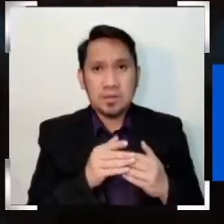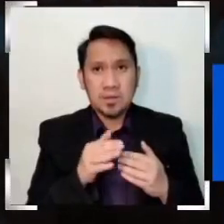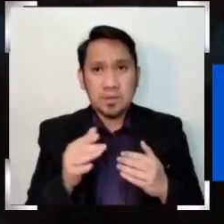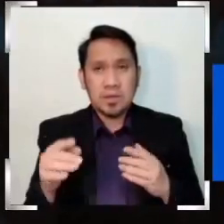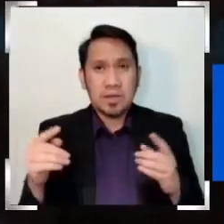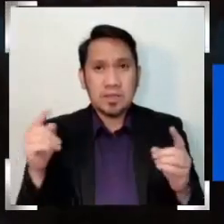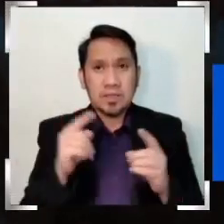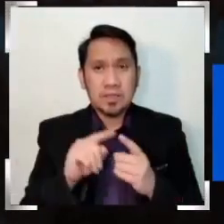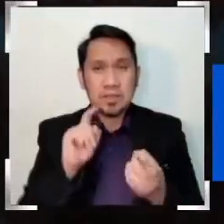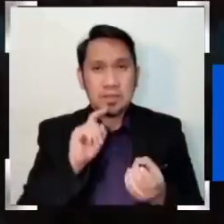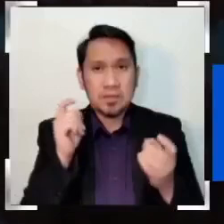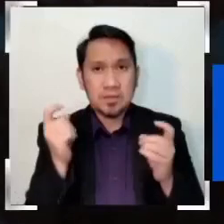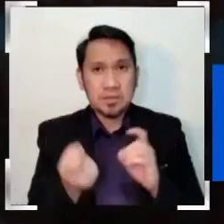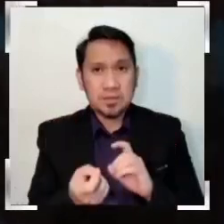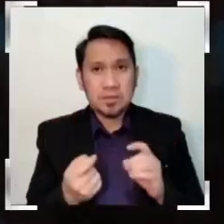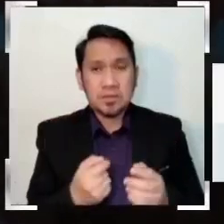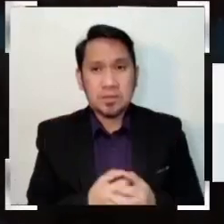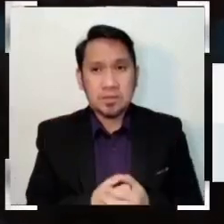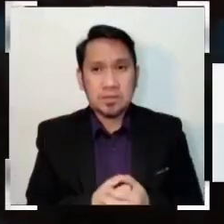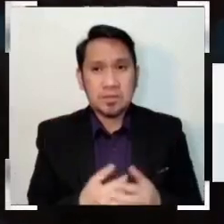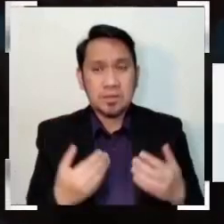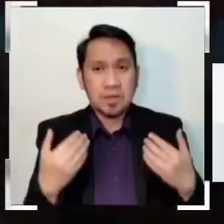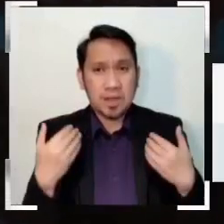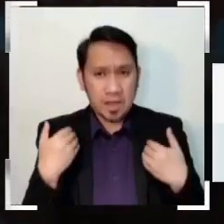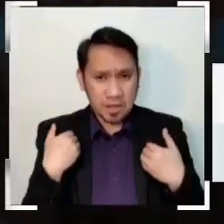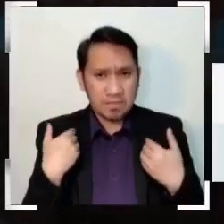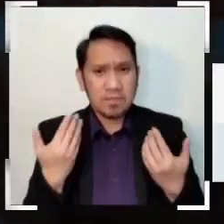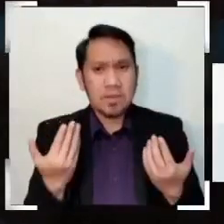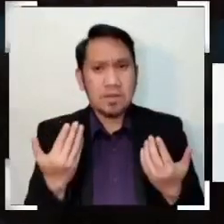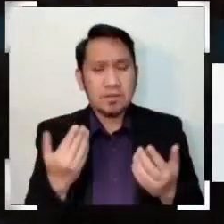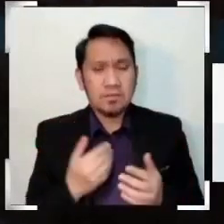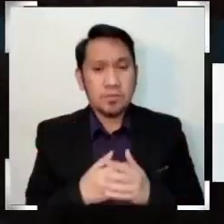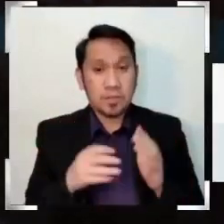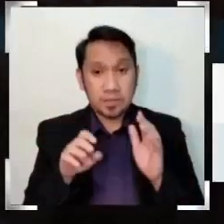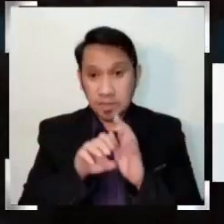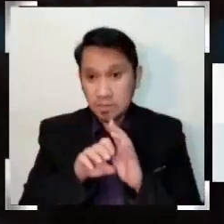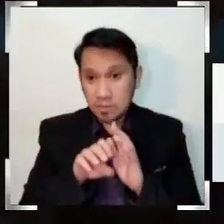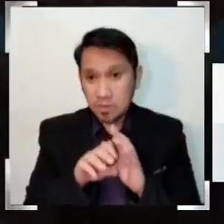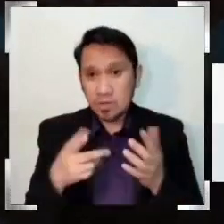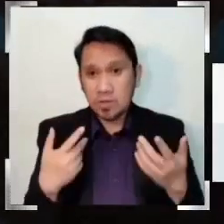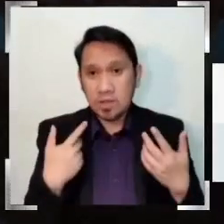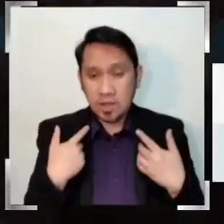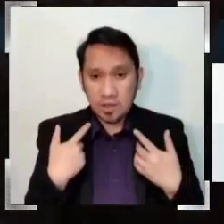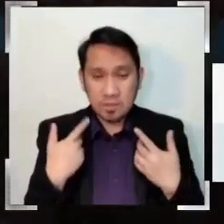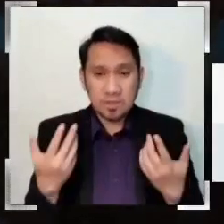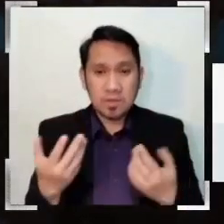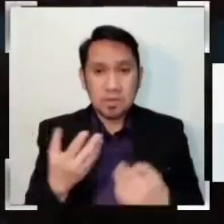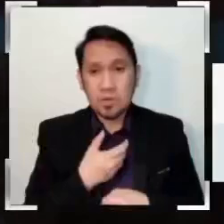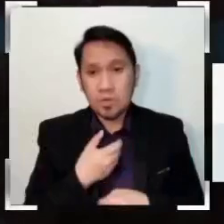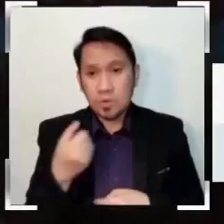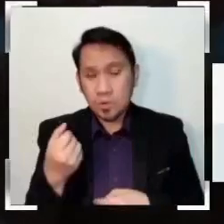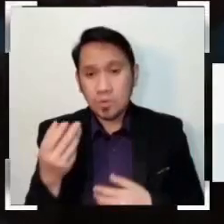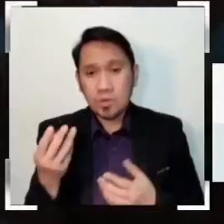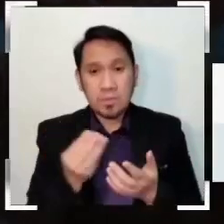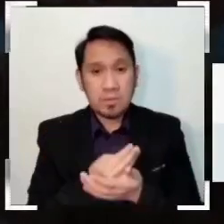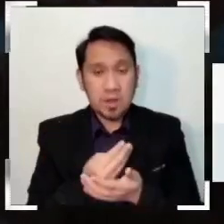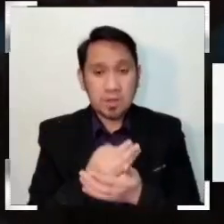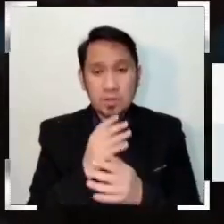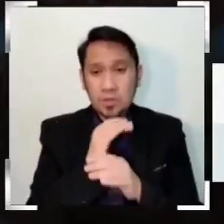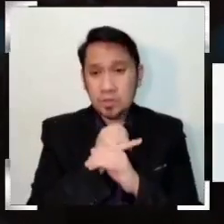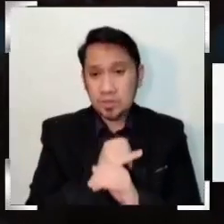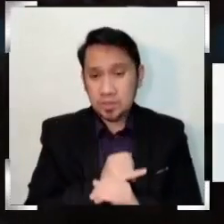Kung meron ng enough capacity, alimbawa marami nang nag-order ng mga modern jeepney, no? And